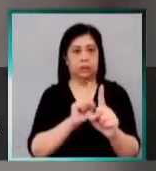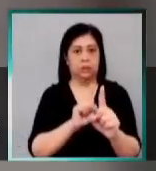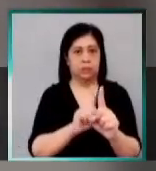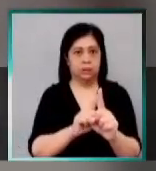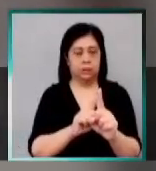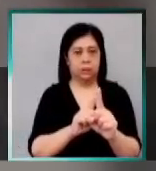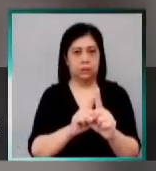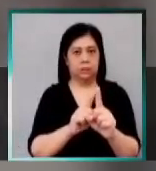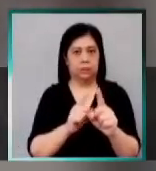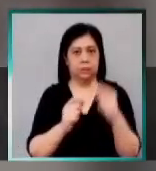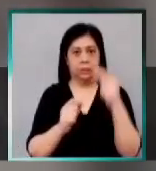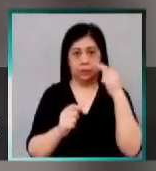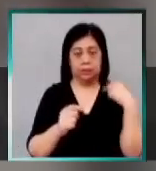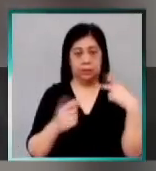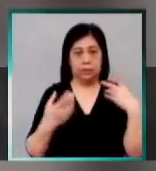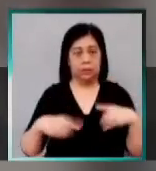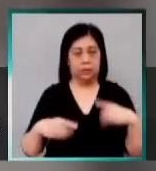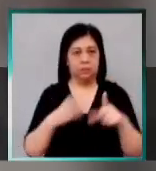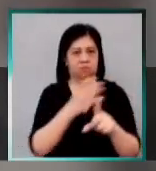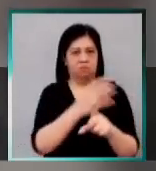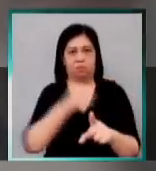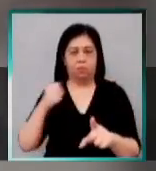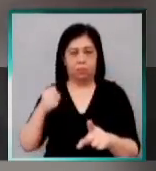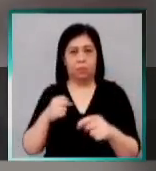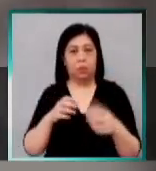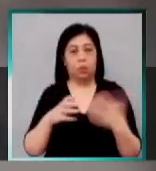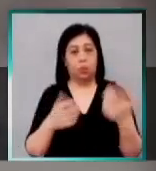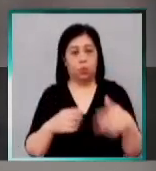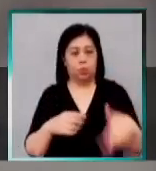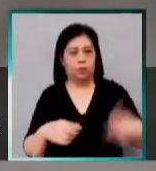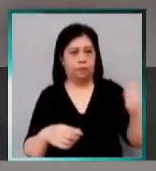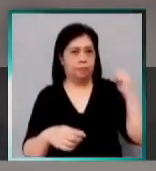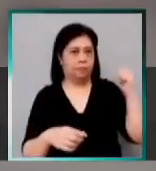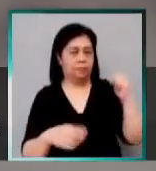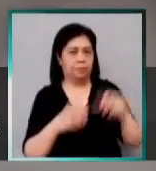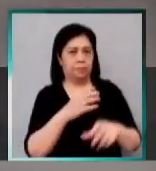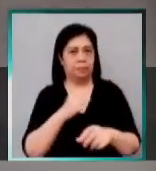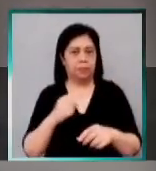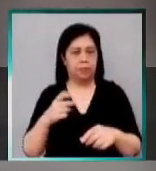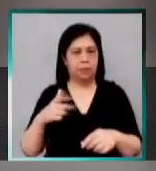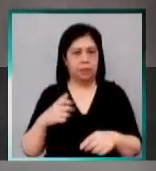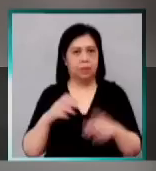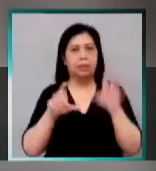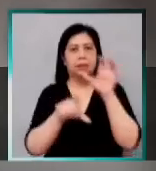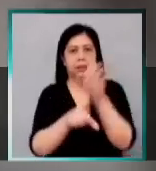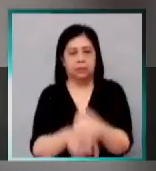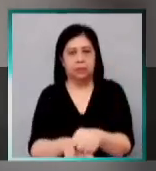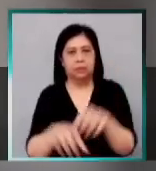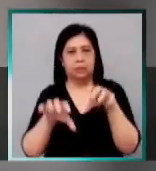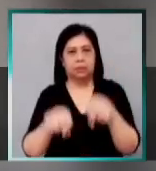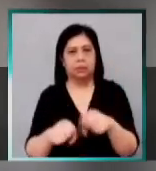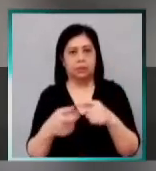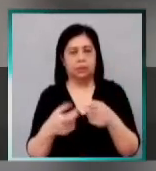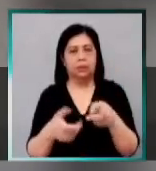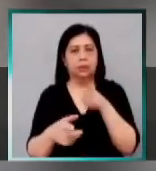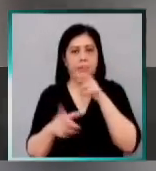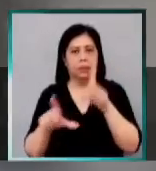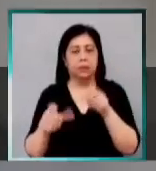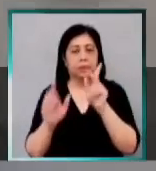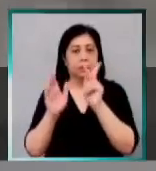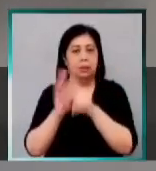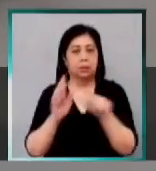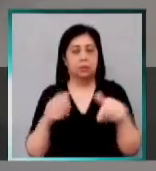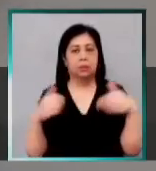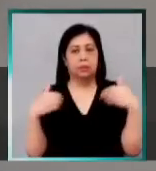nakasibilyan, at kumablot ng baril ng lalaki mula sa likuran. Dinakip ang lalaki na suspect sa pagpatay sa nakababata niyang